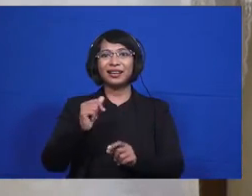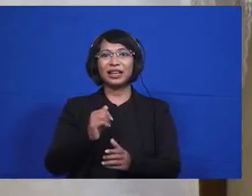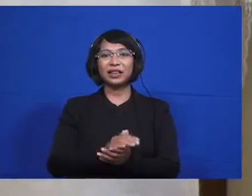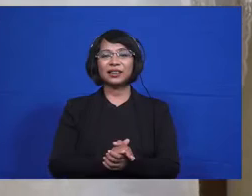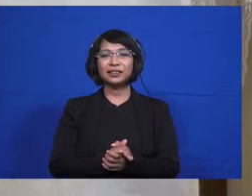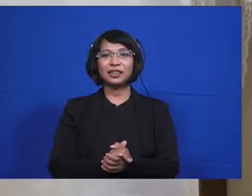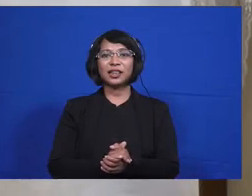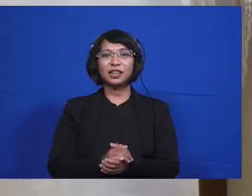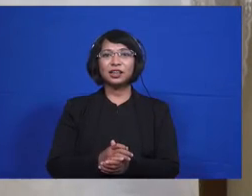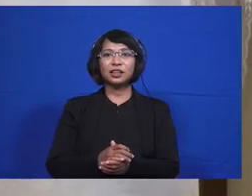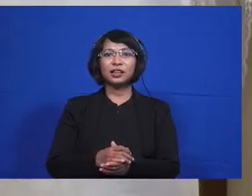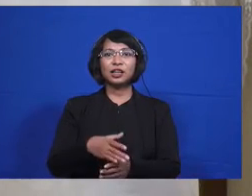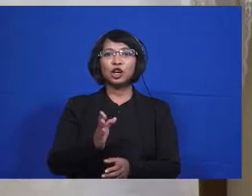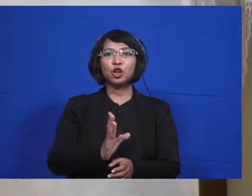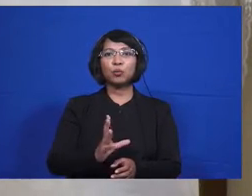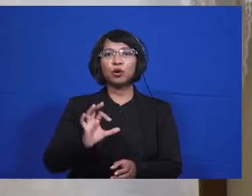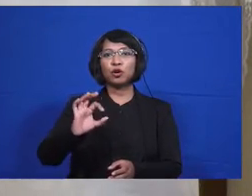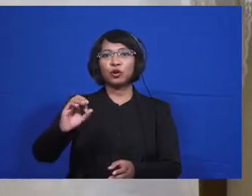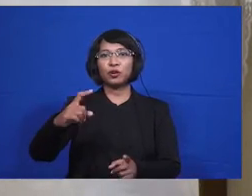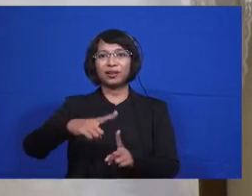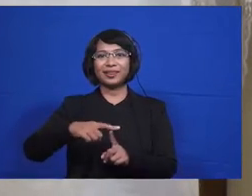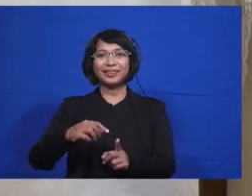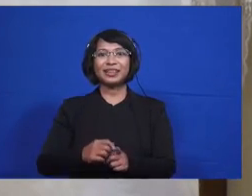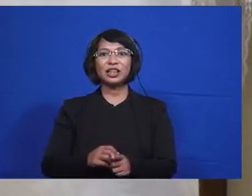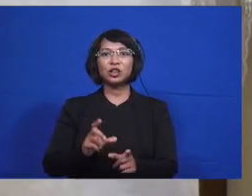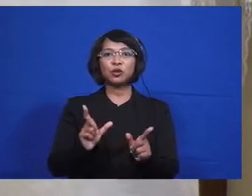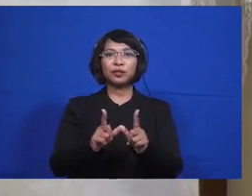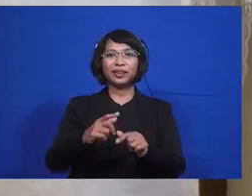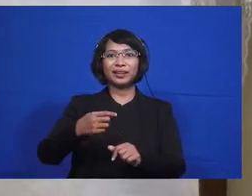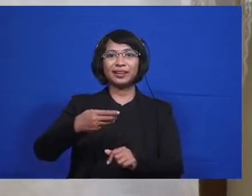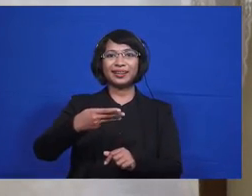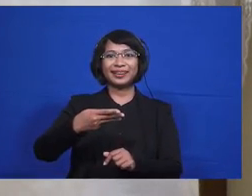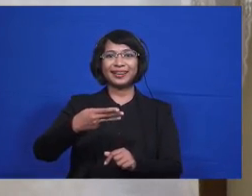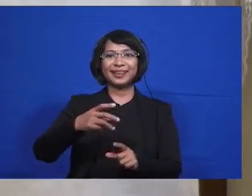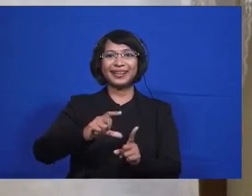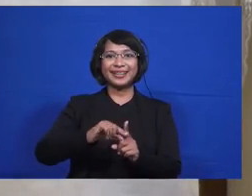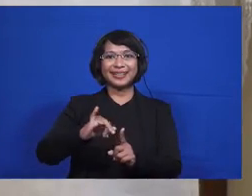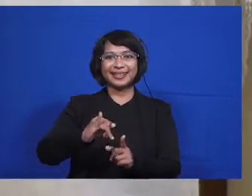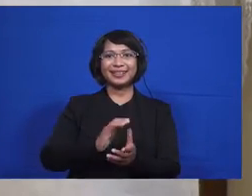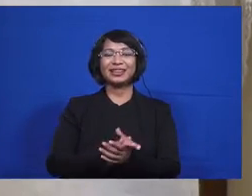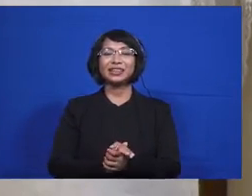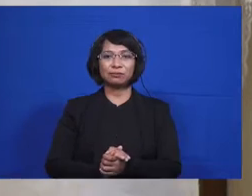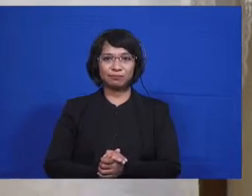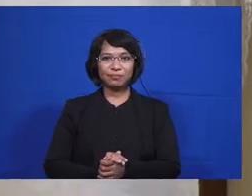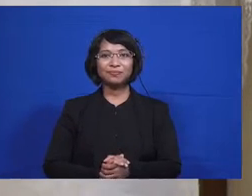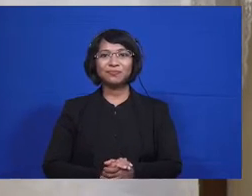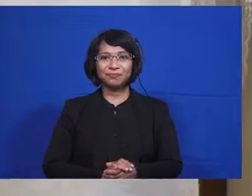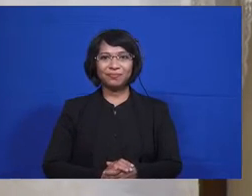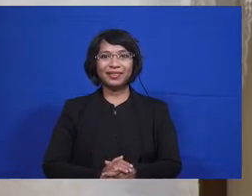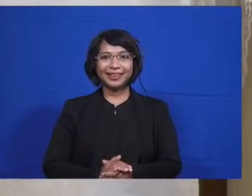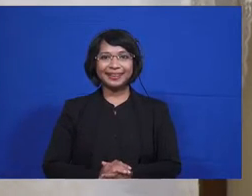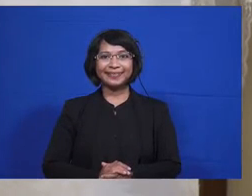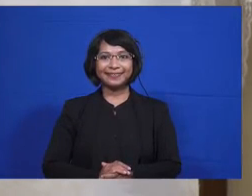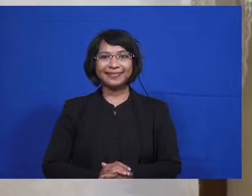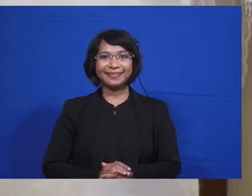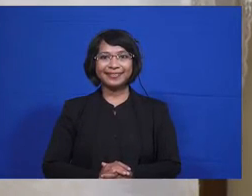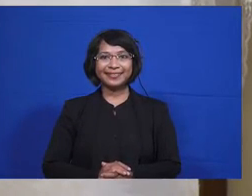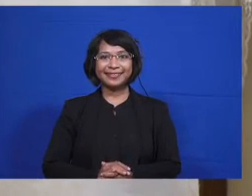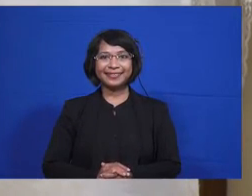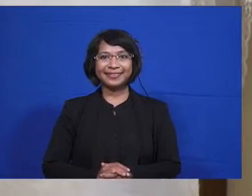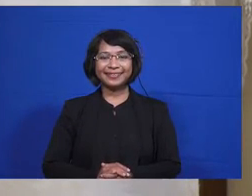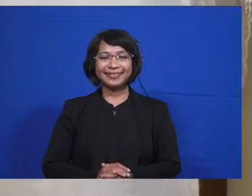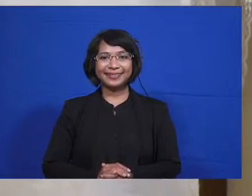Romo Christian yang berada di Paroki Santo Ignatius Magelang dan masa diakonat di Paroki Santa